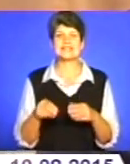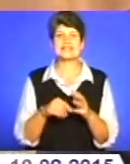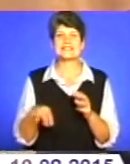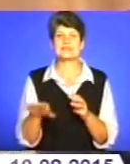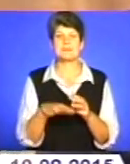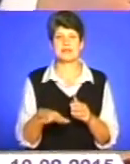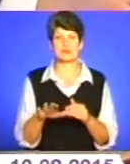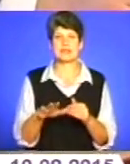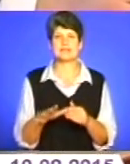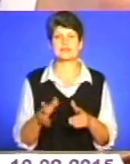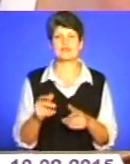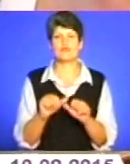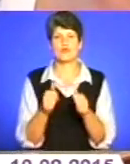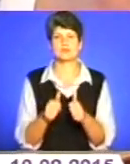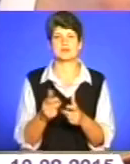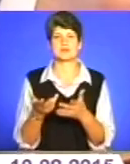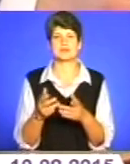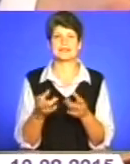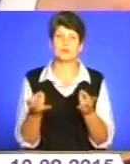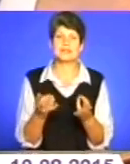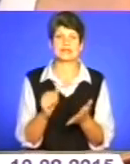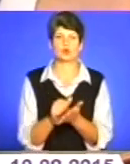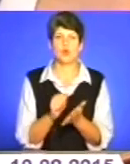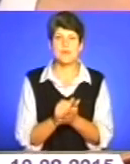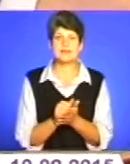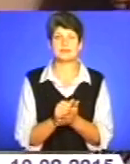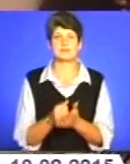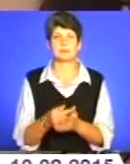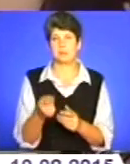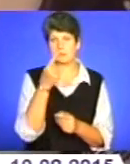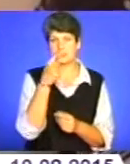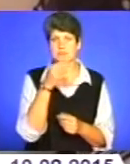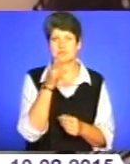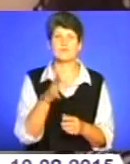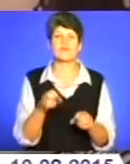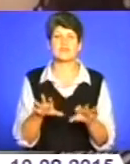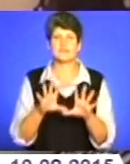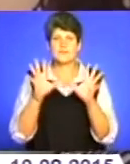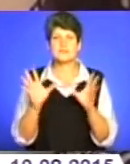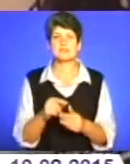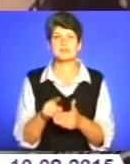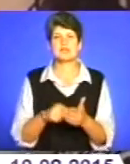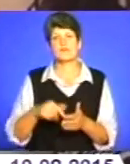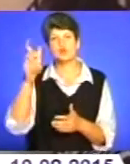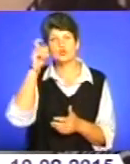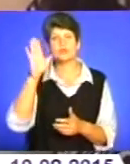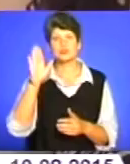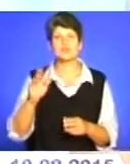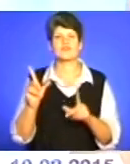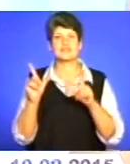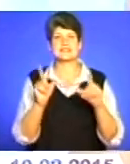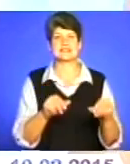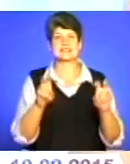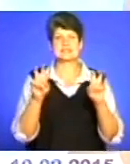забудову заводу та в оформленні необхідних документів. Найближчим часом для вирішення усіх питань у Чорткові відбудеться виїзне засідання